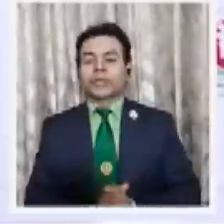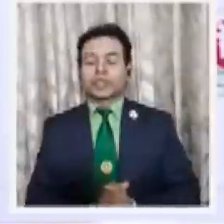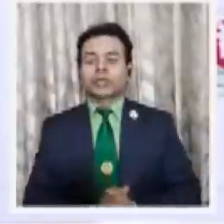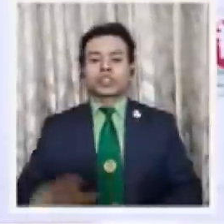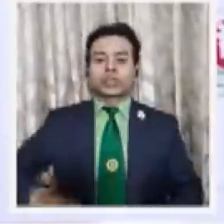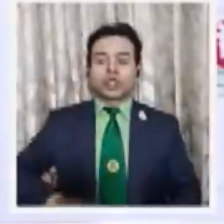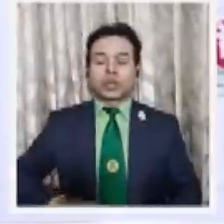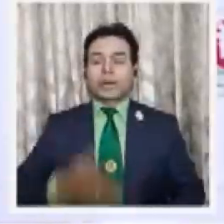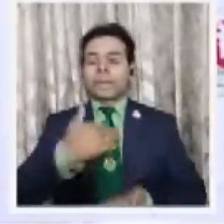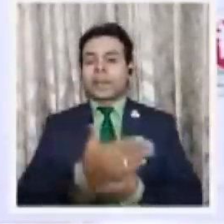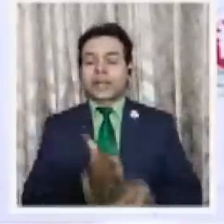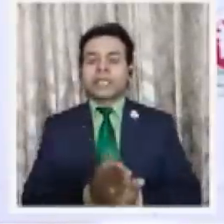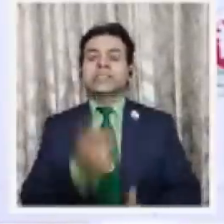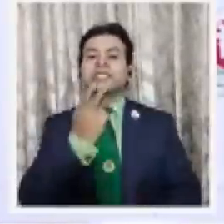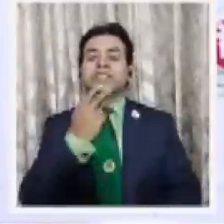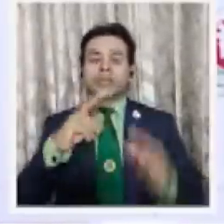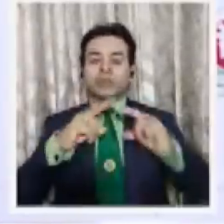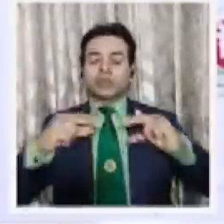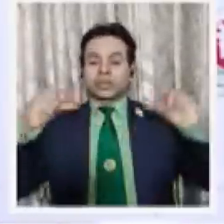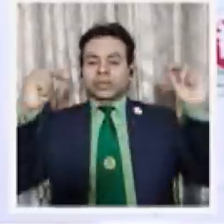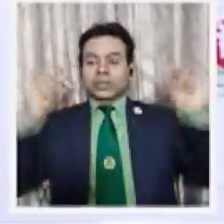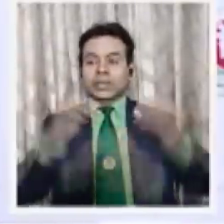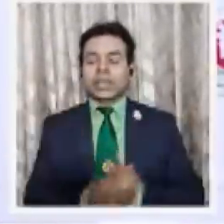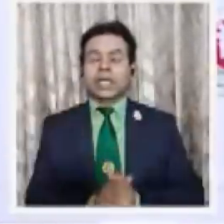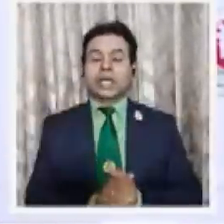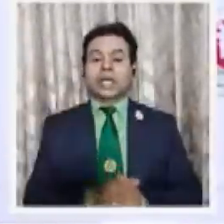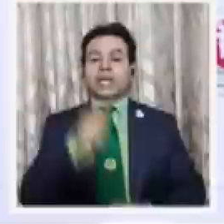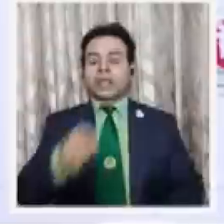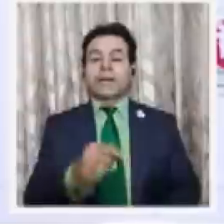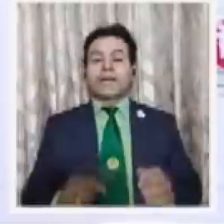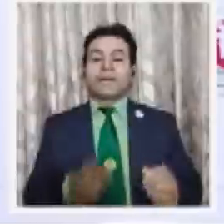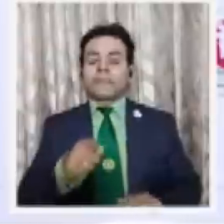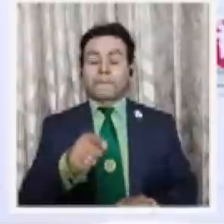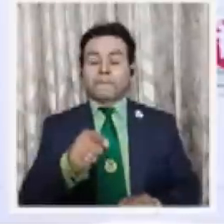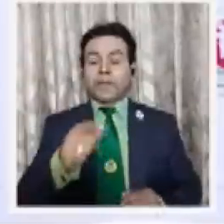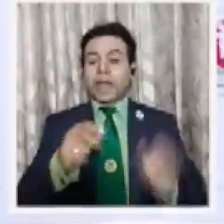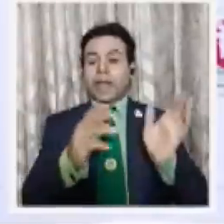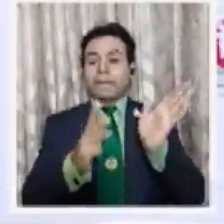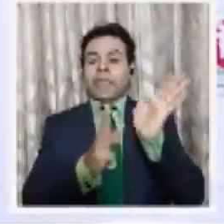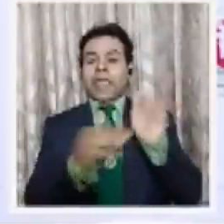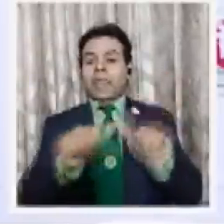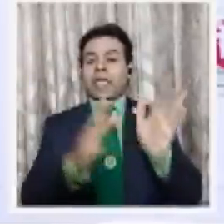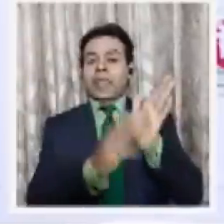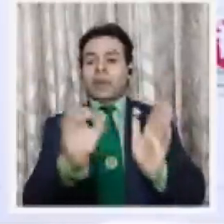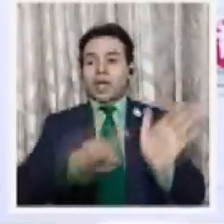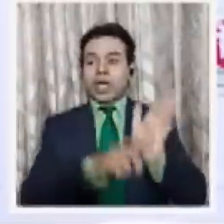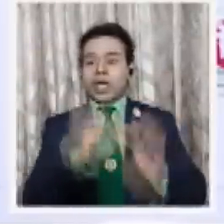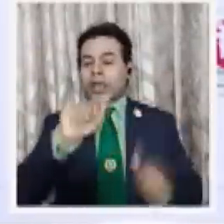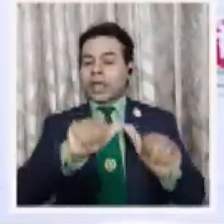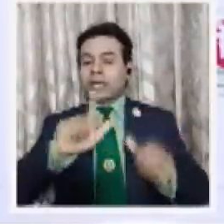তার বর্ণনা দিয়ে একটু কৃতজ্ঞতা স্বীকার আমাদের। প্রথমেই চট্টগ্রাম বিভাগের চাঁদপুর